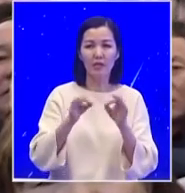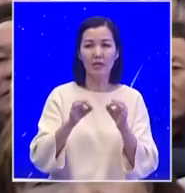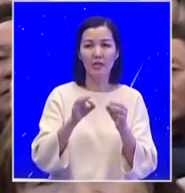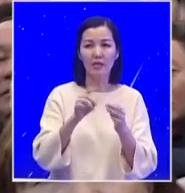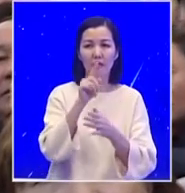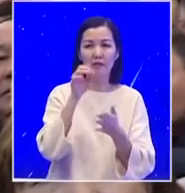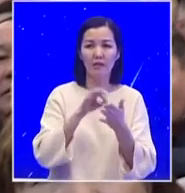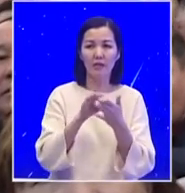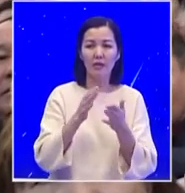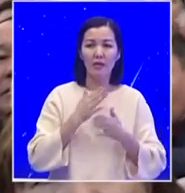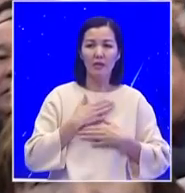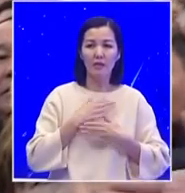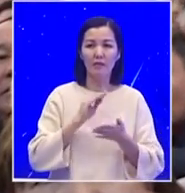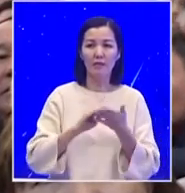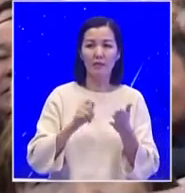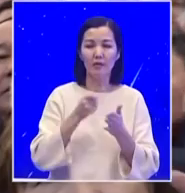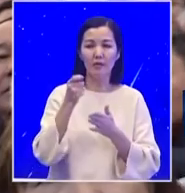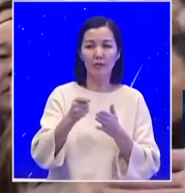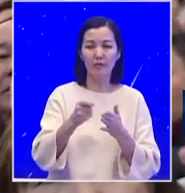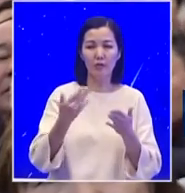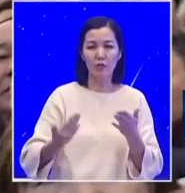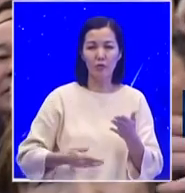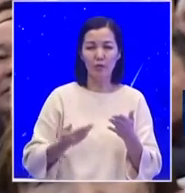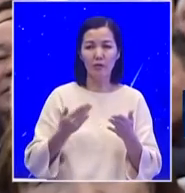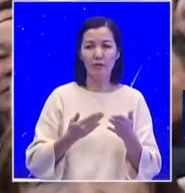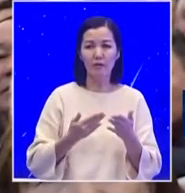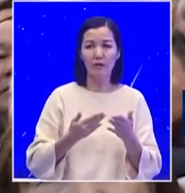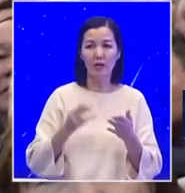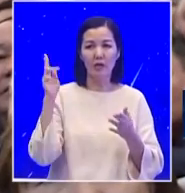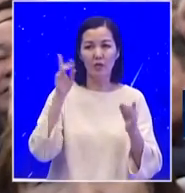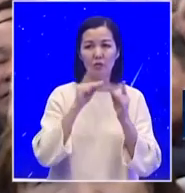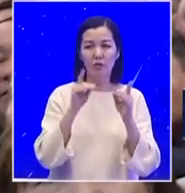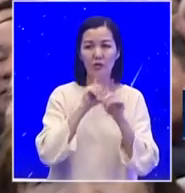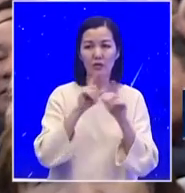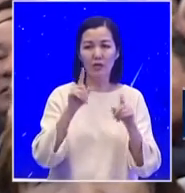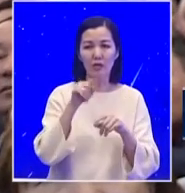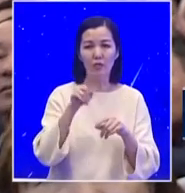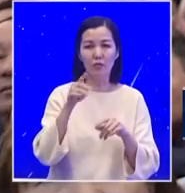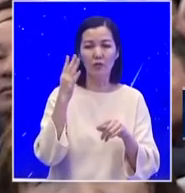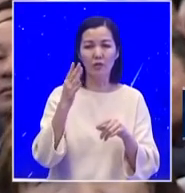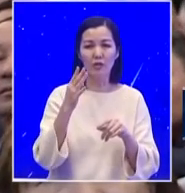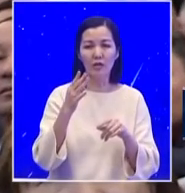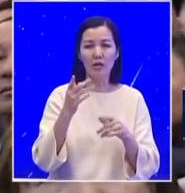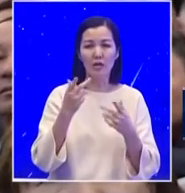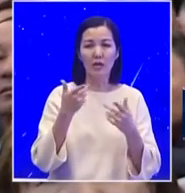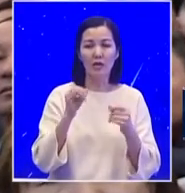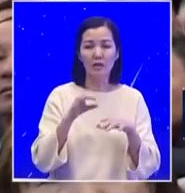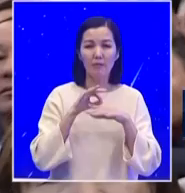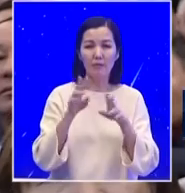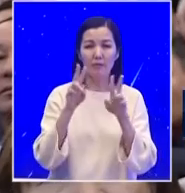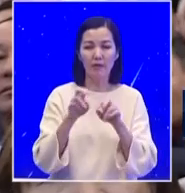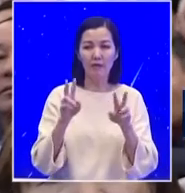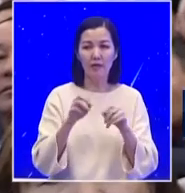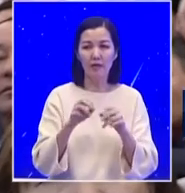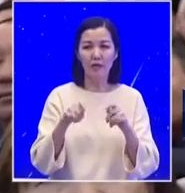нам поступило заявление, собственно говоря, от парня, который проживает и обучается как раз в школе-интернате номер 4. И когда мы проводили там общественную проверку, мы выявили